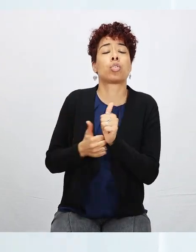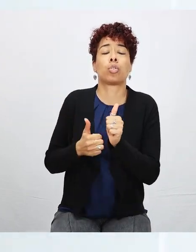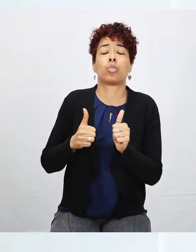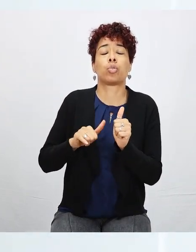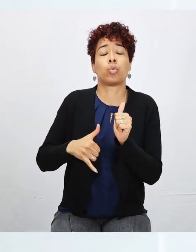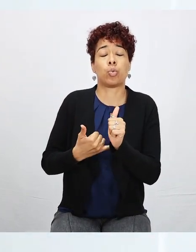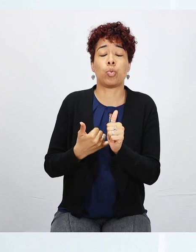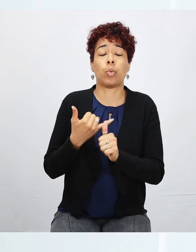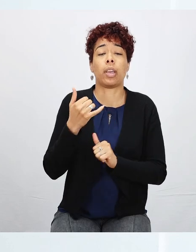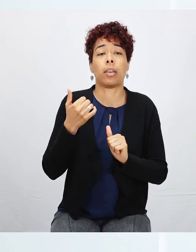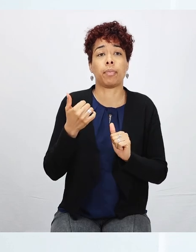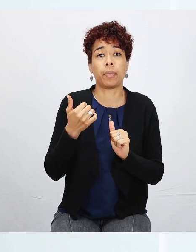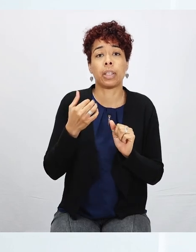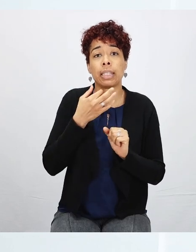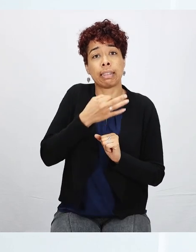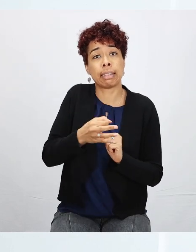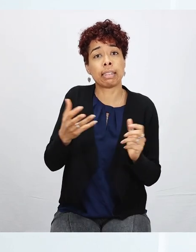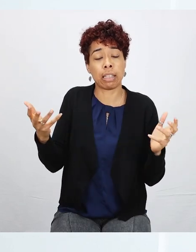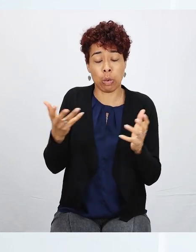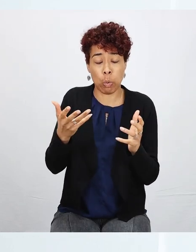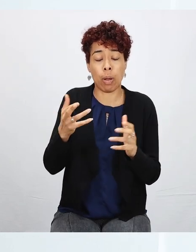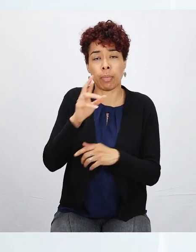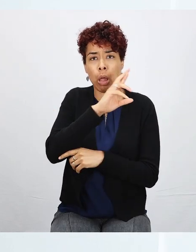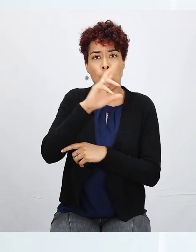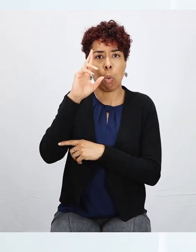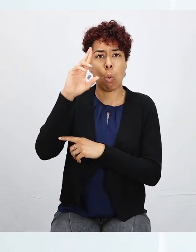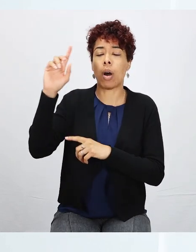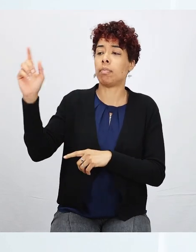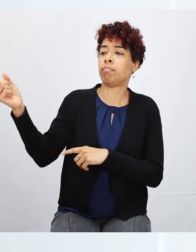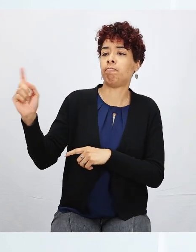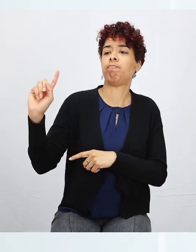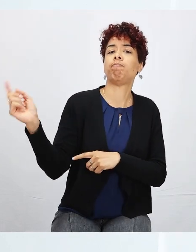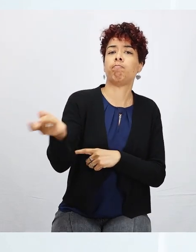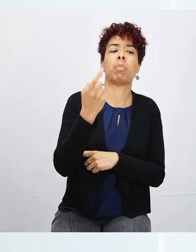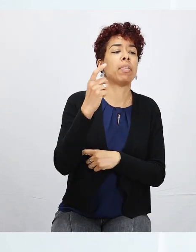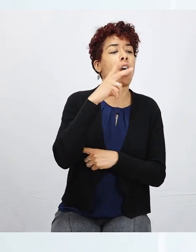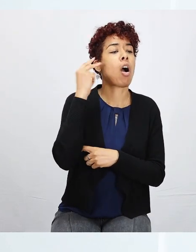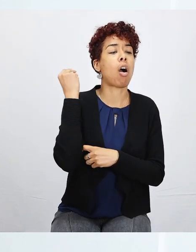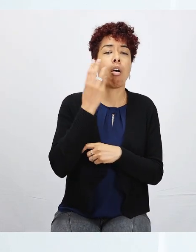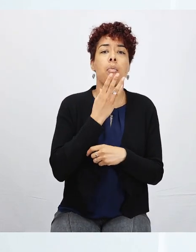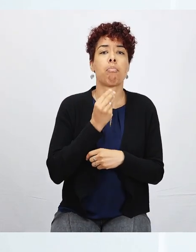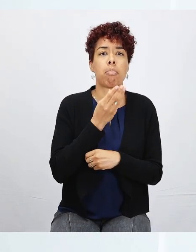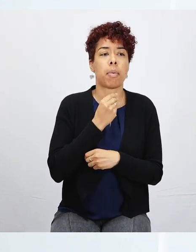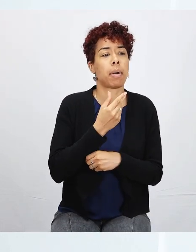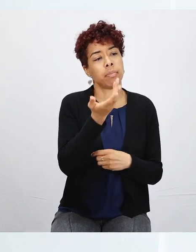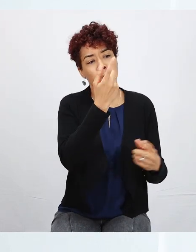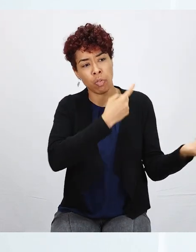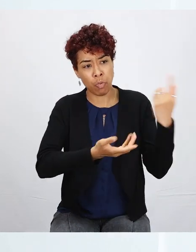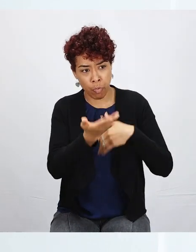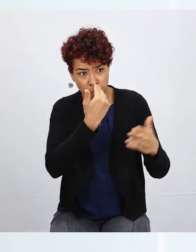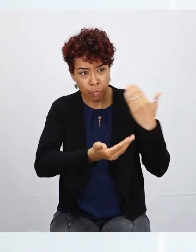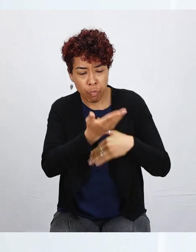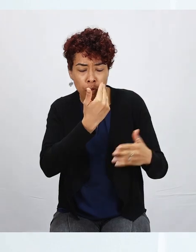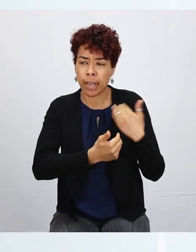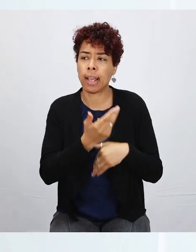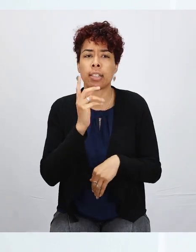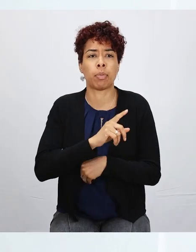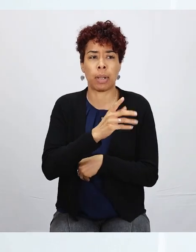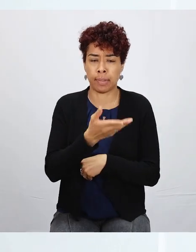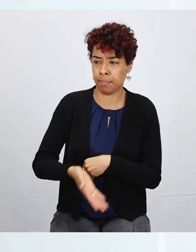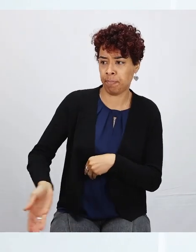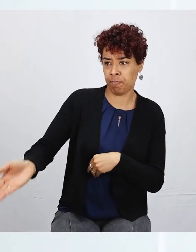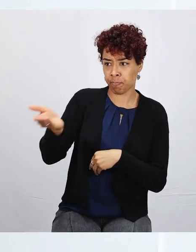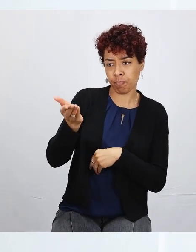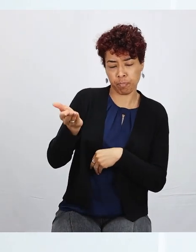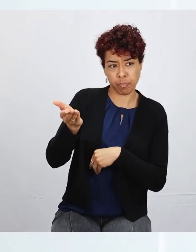24. « Lorsqu'ils eurent amené ces rois devant Josué, Josué appela tous les hommes d'Israël et dit aux chefs des gens de guerre qui avaient marché avec lui, «